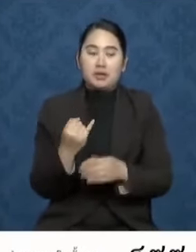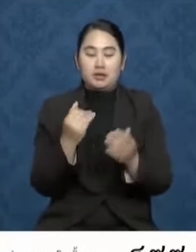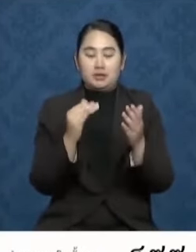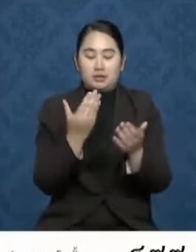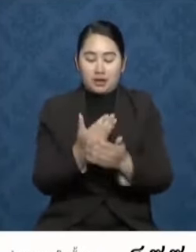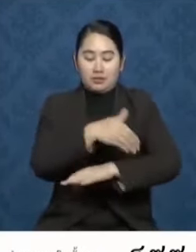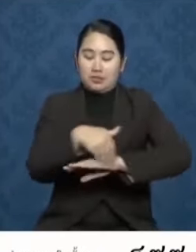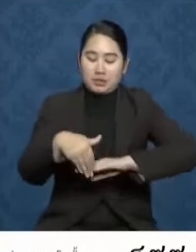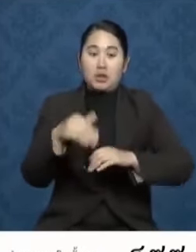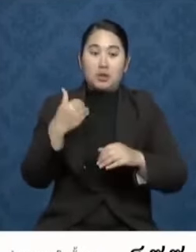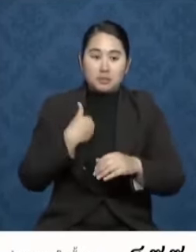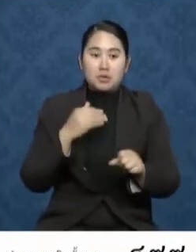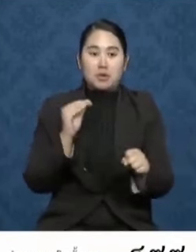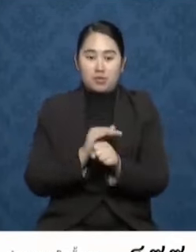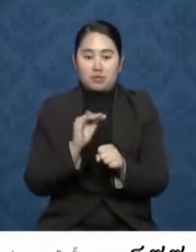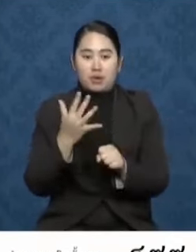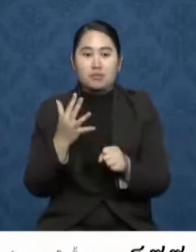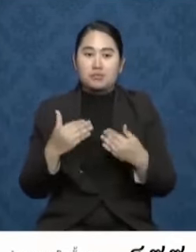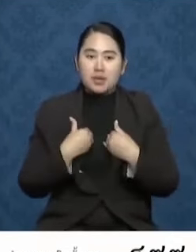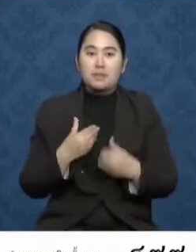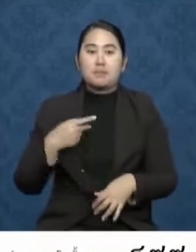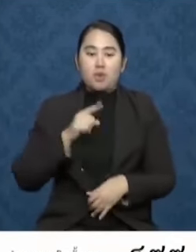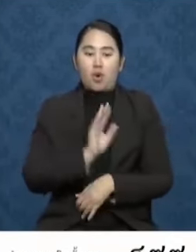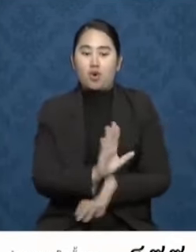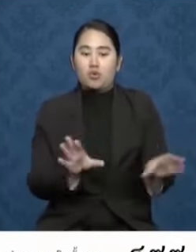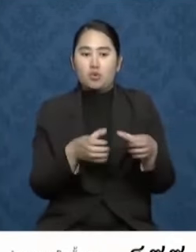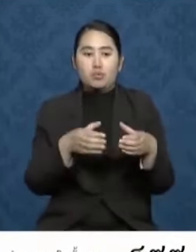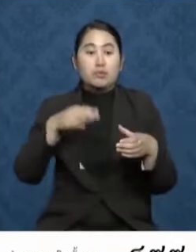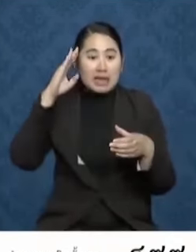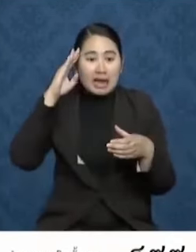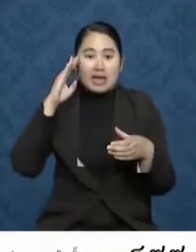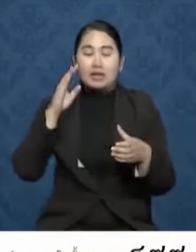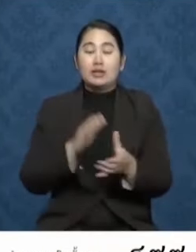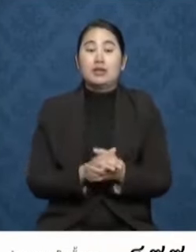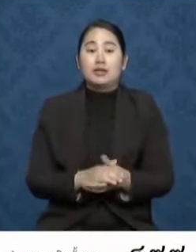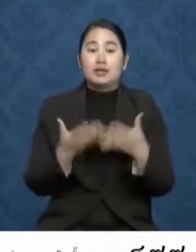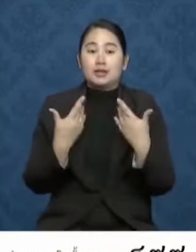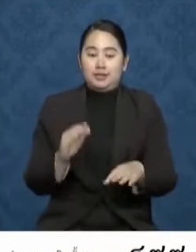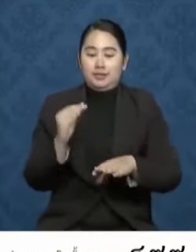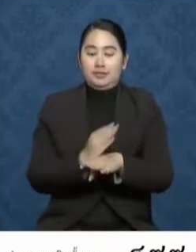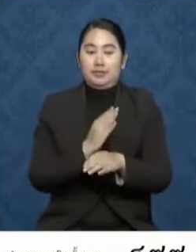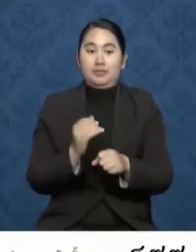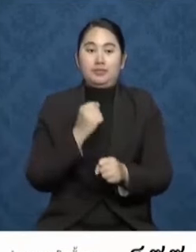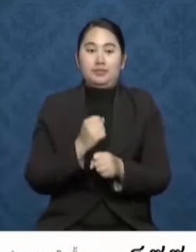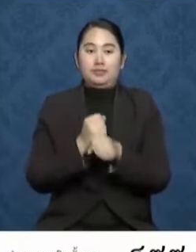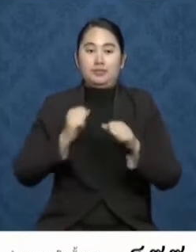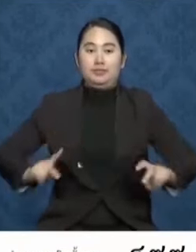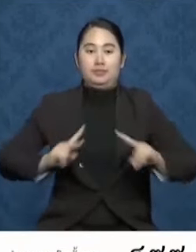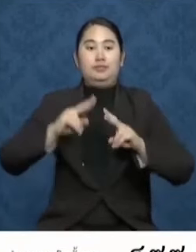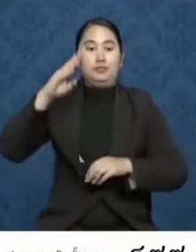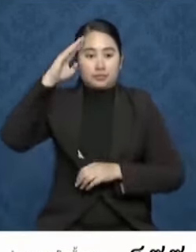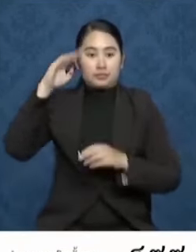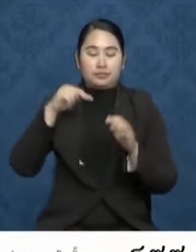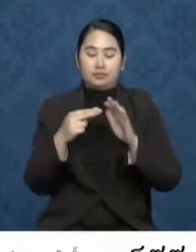ครบเป็นแหล่งผลประโยชน์ให้กับคนบางกลุ่มในกองทัพเป็นแดนสนทยาดังนั้นธุรกิจกลาโหมน่า